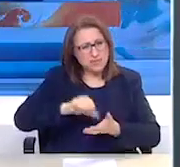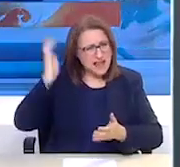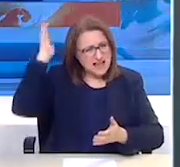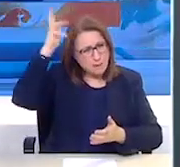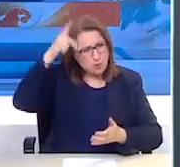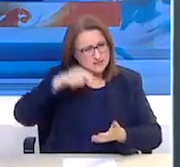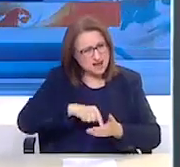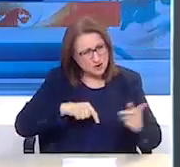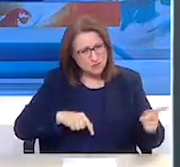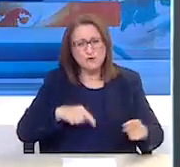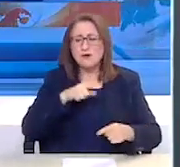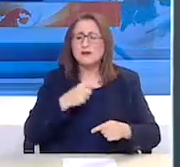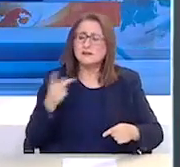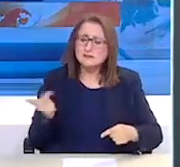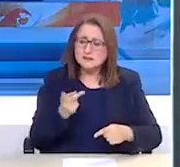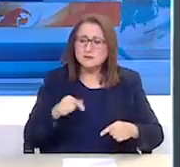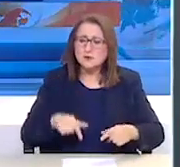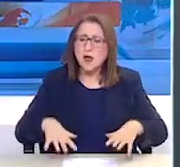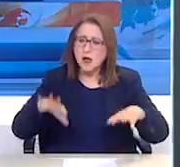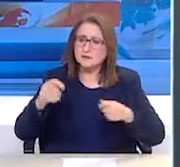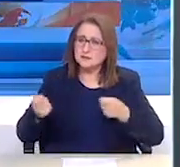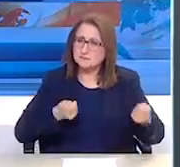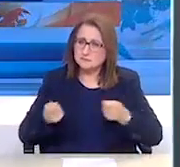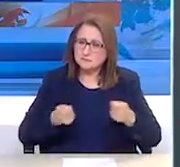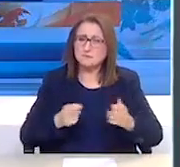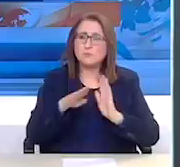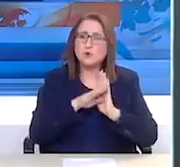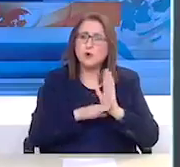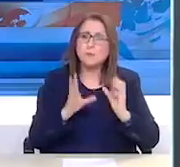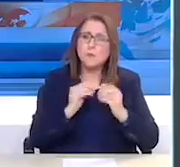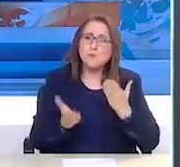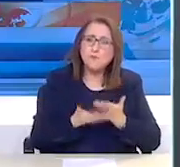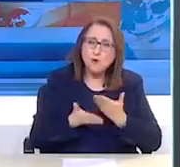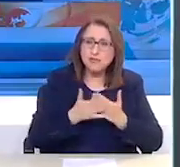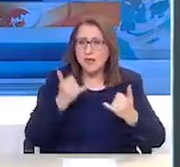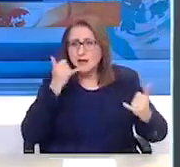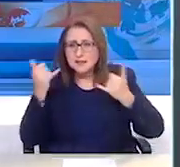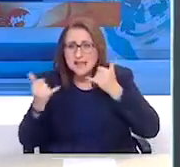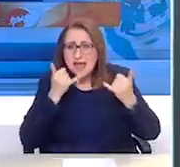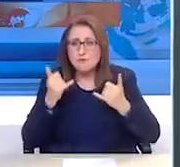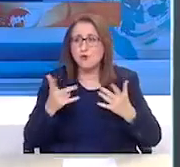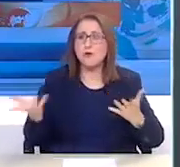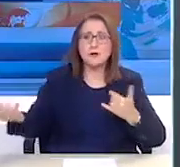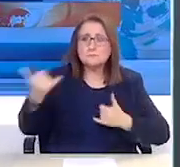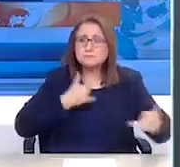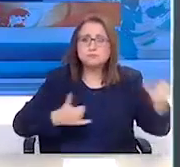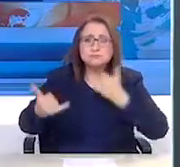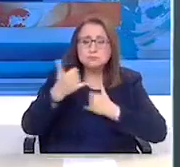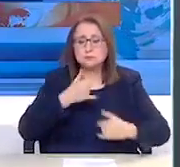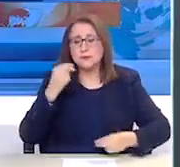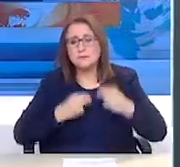λειτουργία προγράμματος βοήθειας, συμβουλευτικής, ψυχολογικής και κοινωνικής στήριξης των συμπολιτών μας μέσω τηλεφώνου εν μέσω της